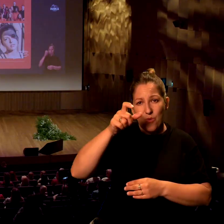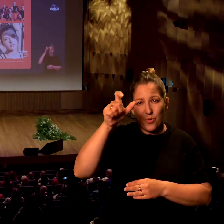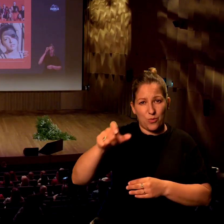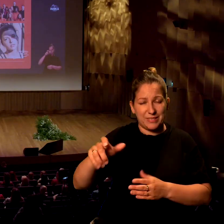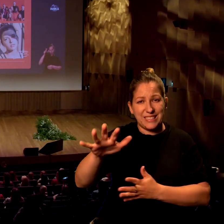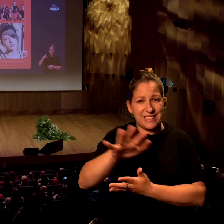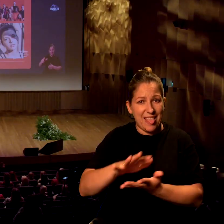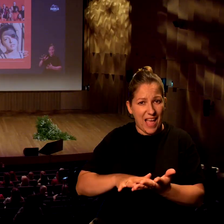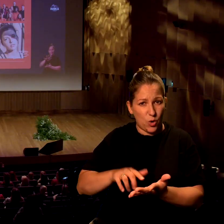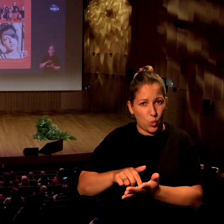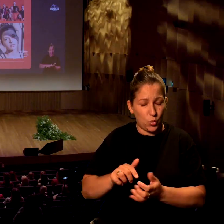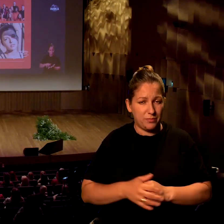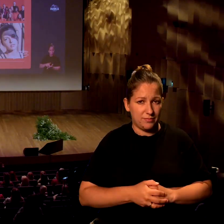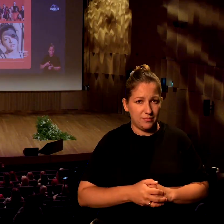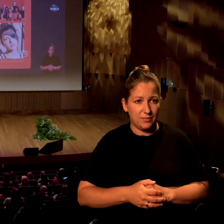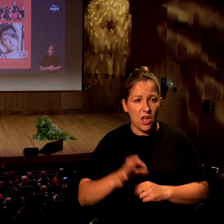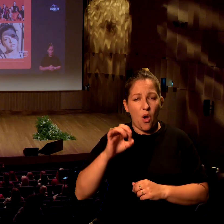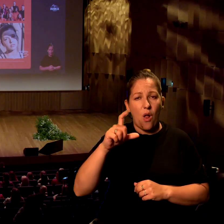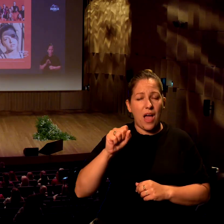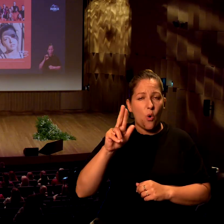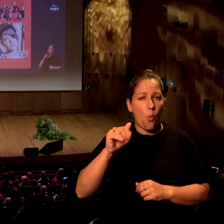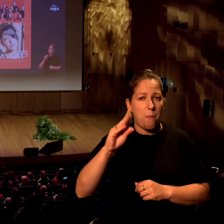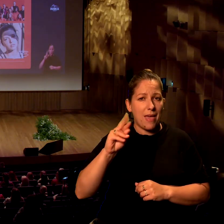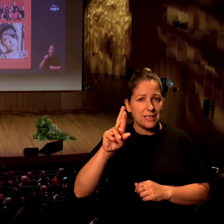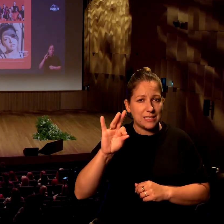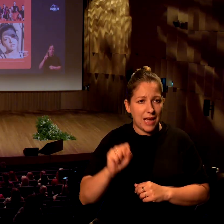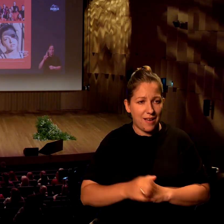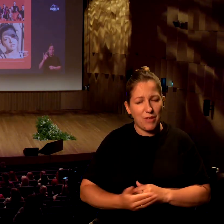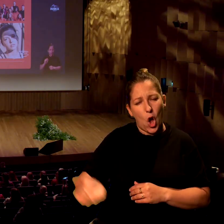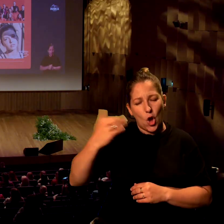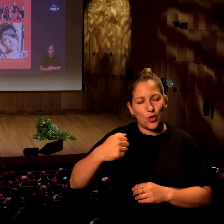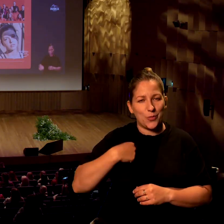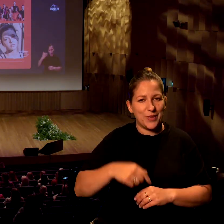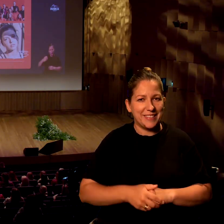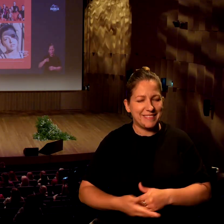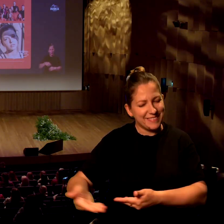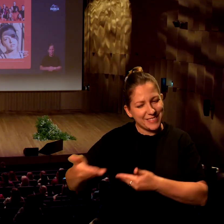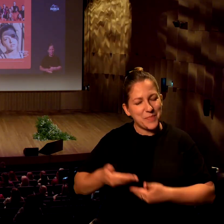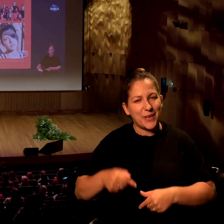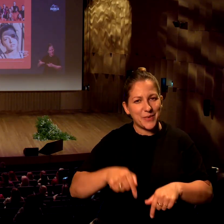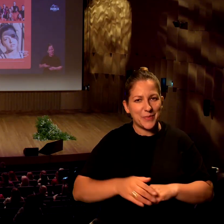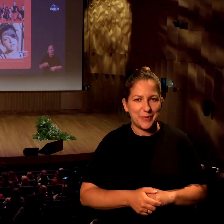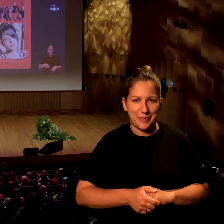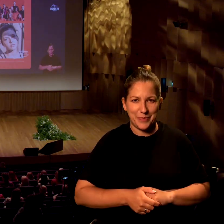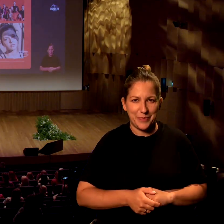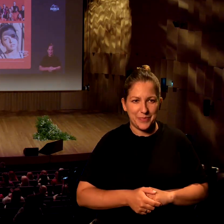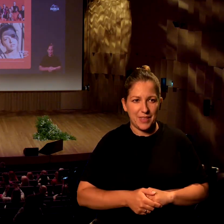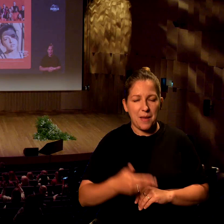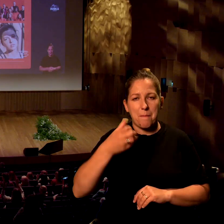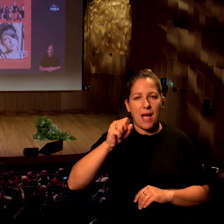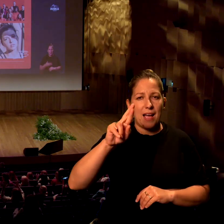Stereniuszy. Ola Kuberska, chodź tutaj do mnie, zapraszam cię.